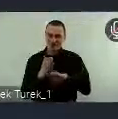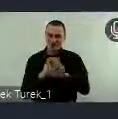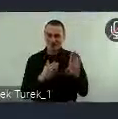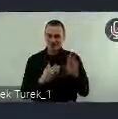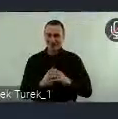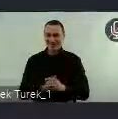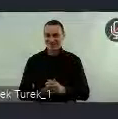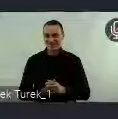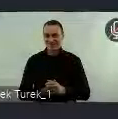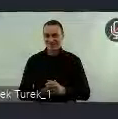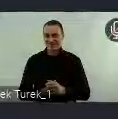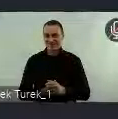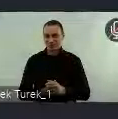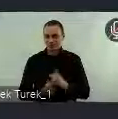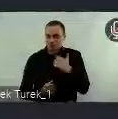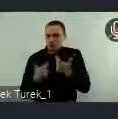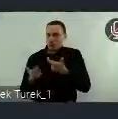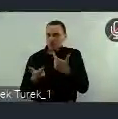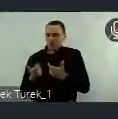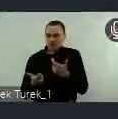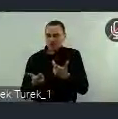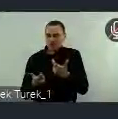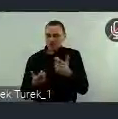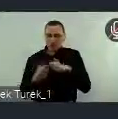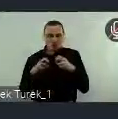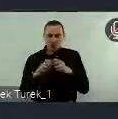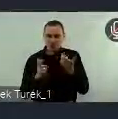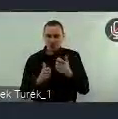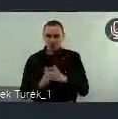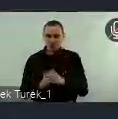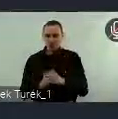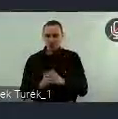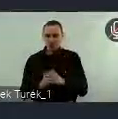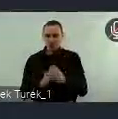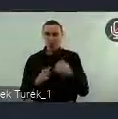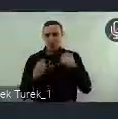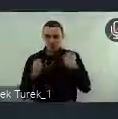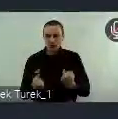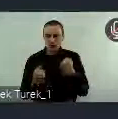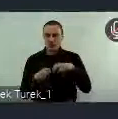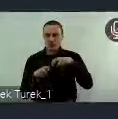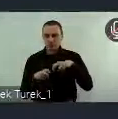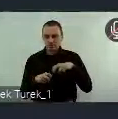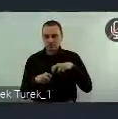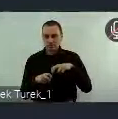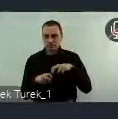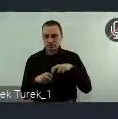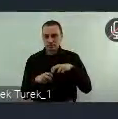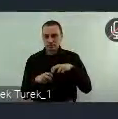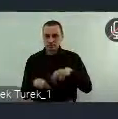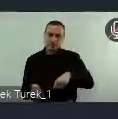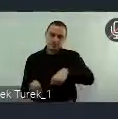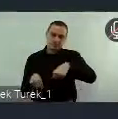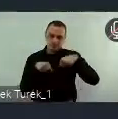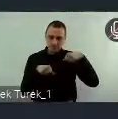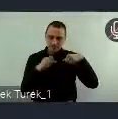Lublin ul czego ty musisz pociągnąć jestem za ciężki troszeczkę dawajcie